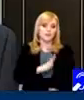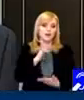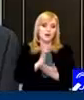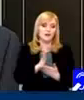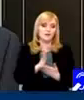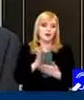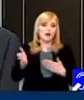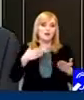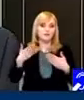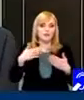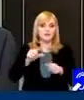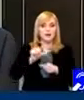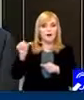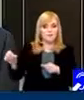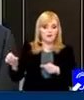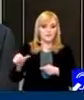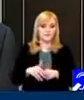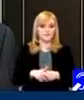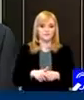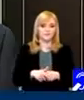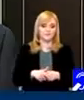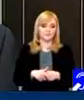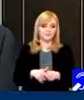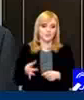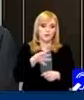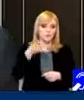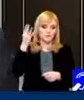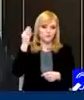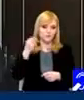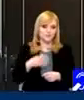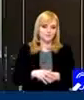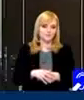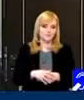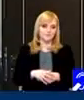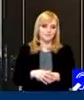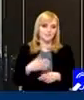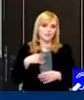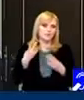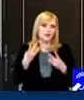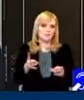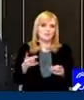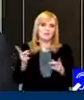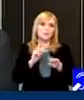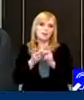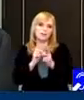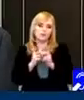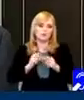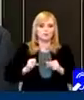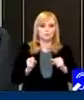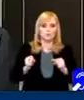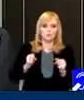o relație aparte cu Republica Moldova. Noi nu avem nevoie de translator ca să comunicăm între